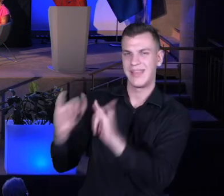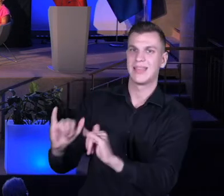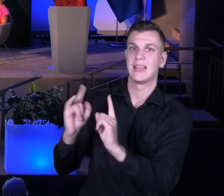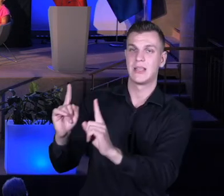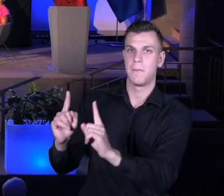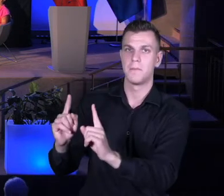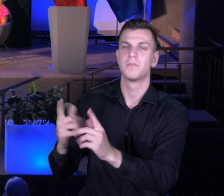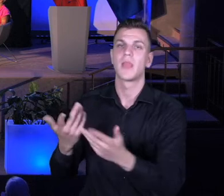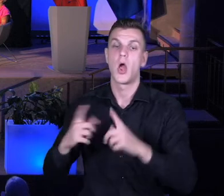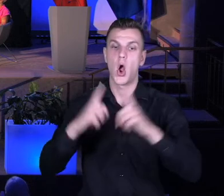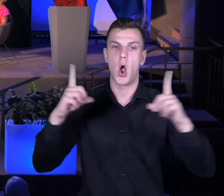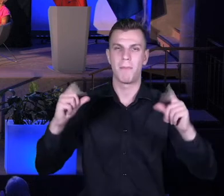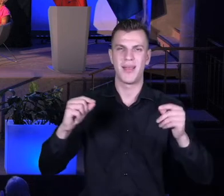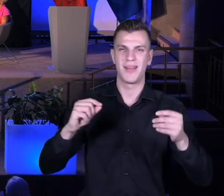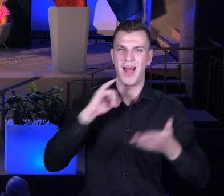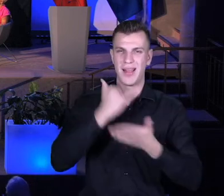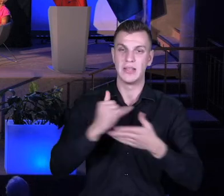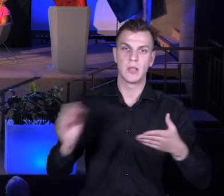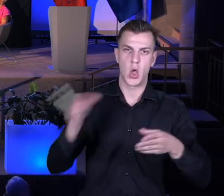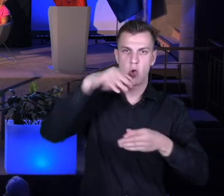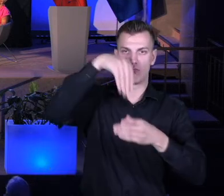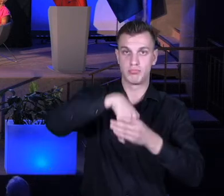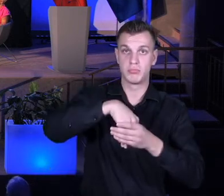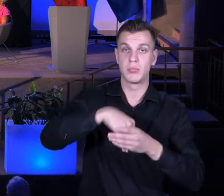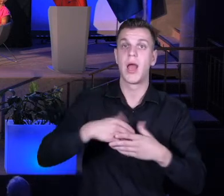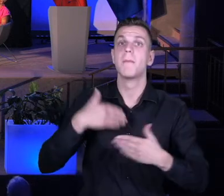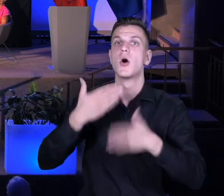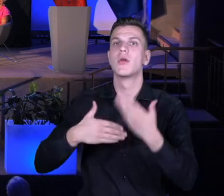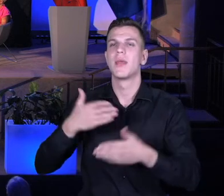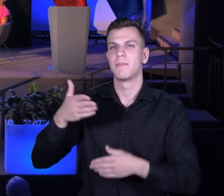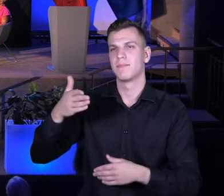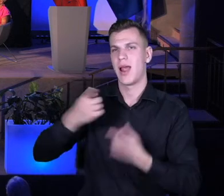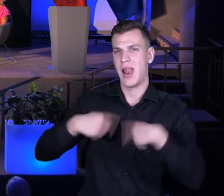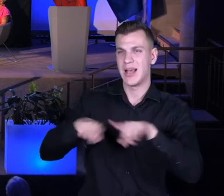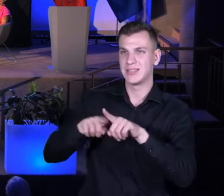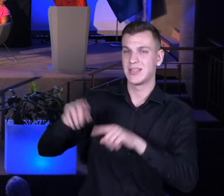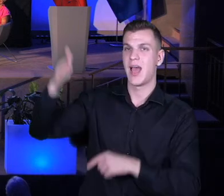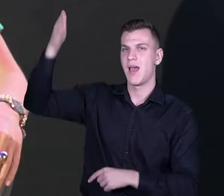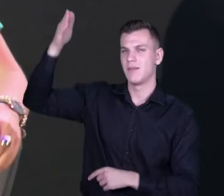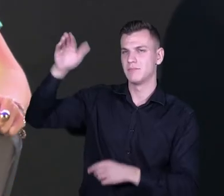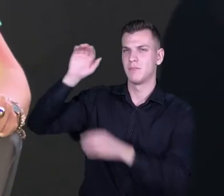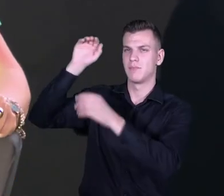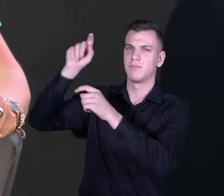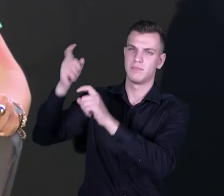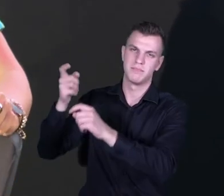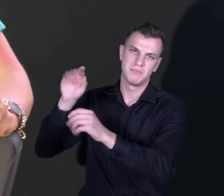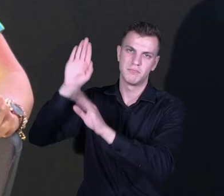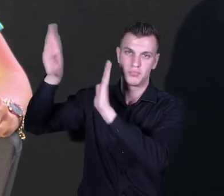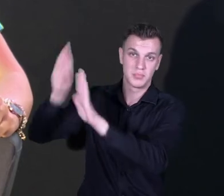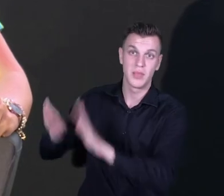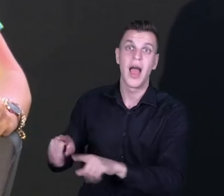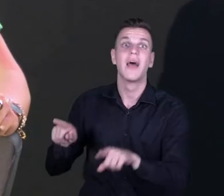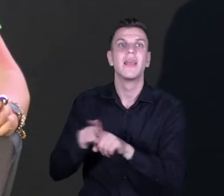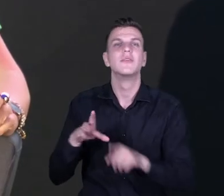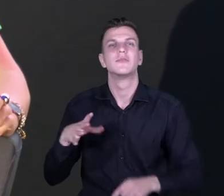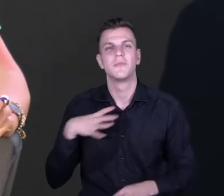kopert. Koperty też mogły być i czasami tak było wywieszone na ścianie gabinetu, ale już imiennie podpisane. Była też gadająca ściana,